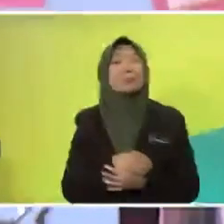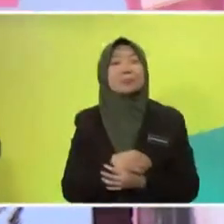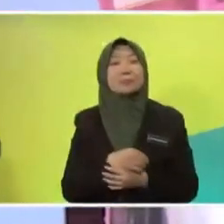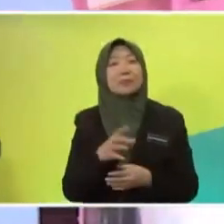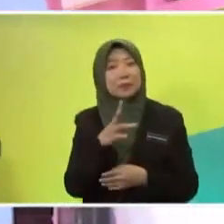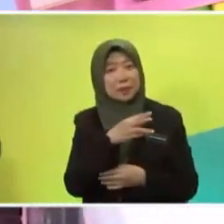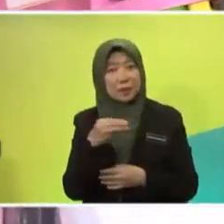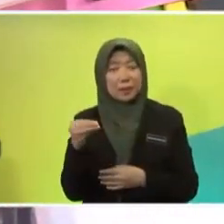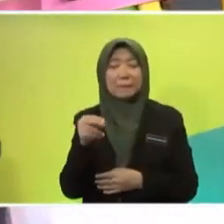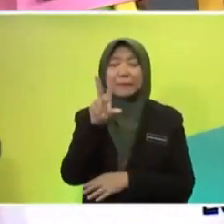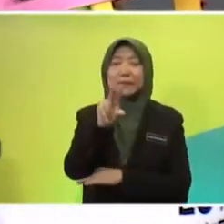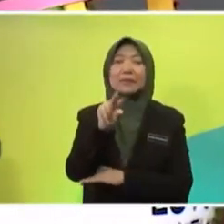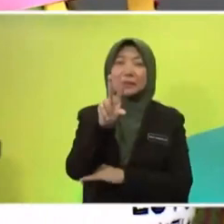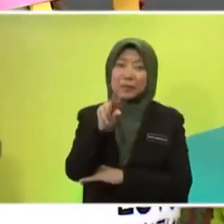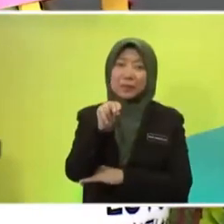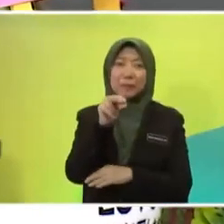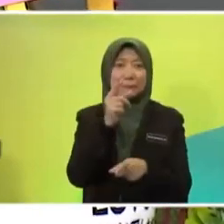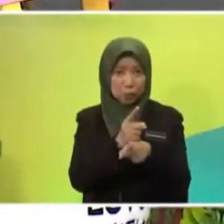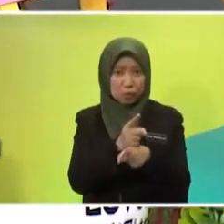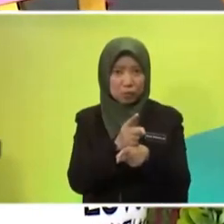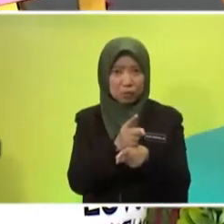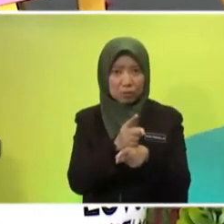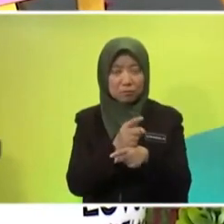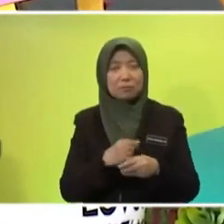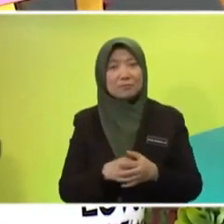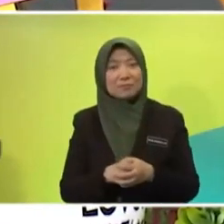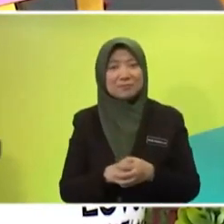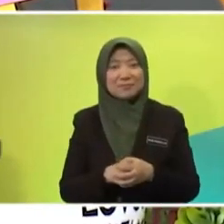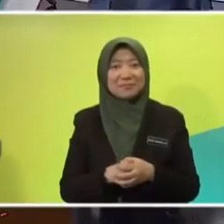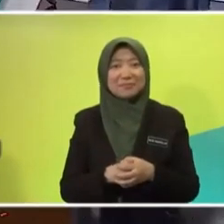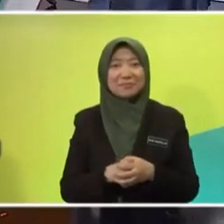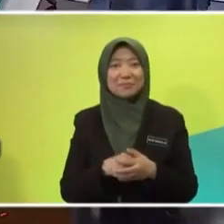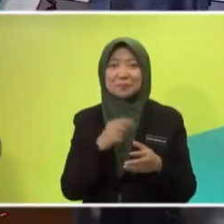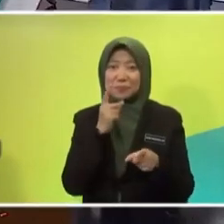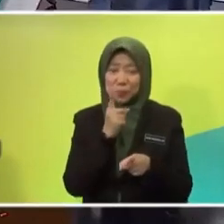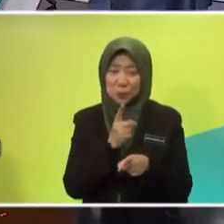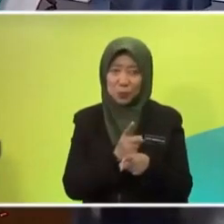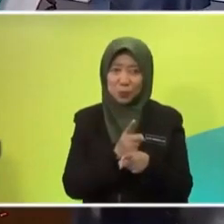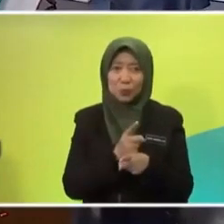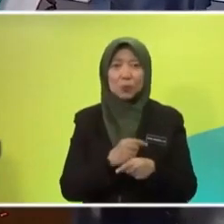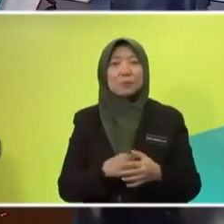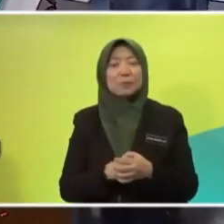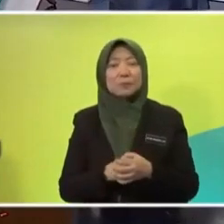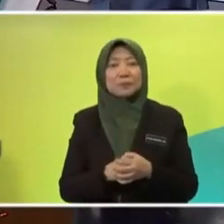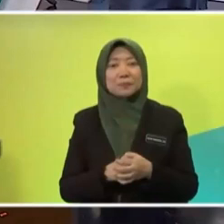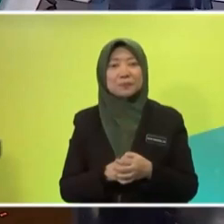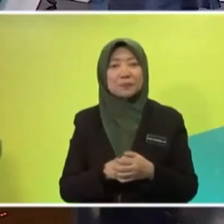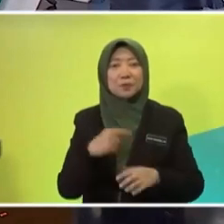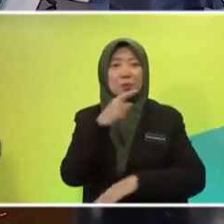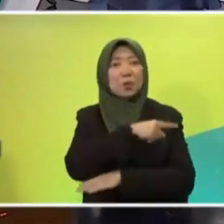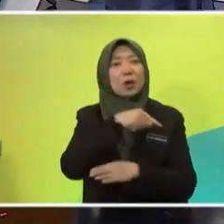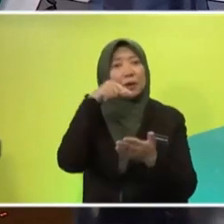seterusnya itik. Betul ya, tak Cikgu? Betul. Tepat sekali. Oleh kerana hari ini Cikgu Su dan Kak Rina